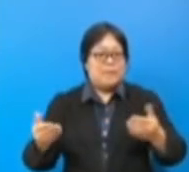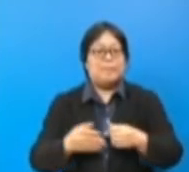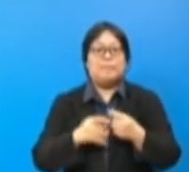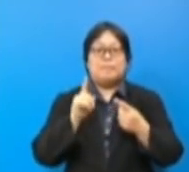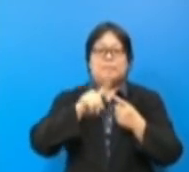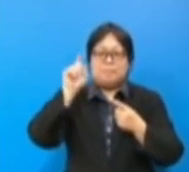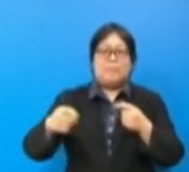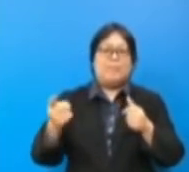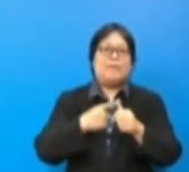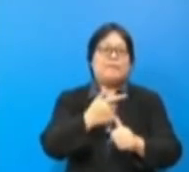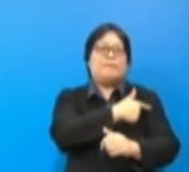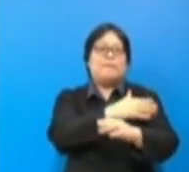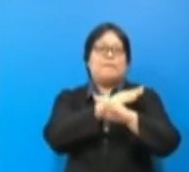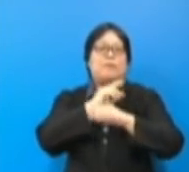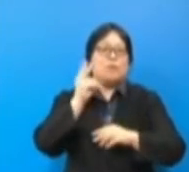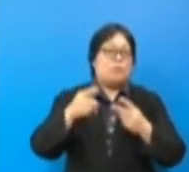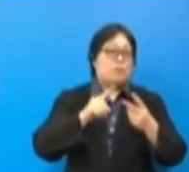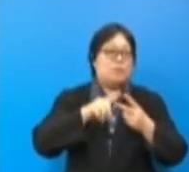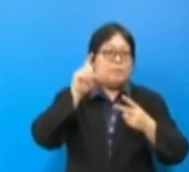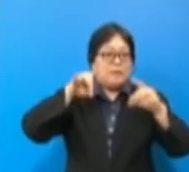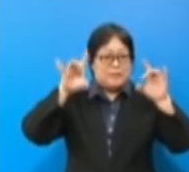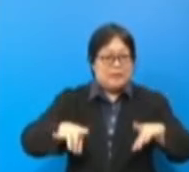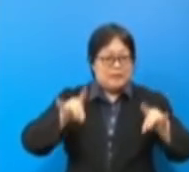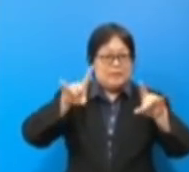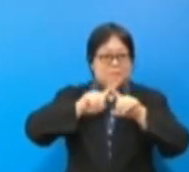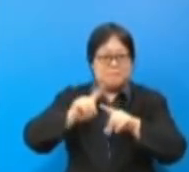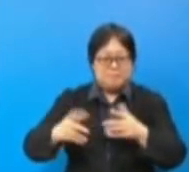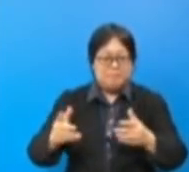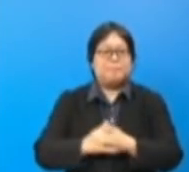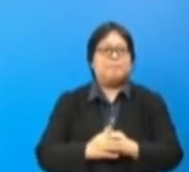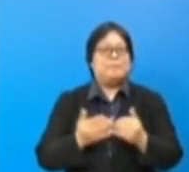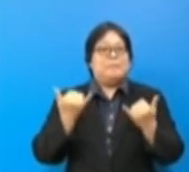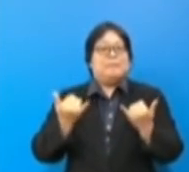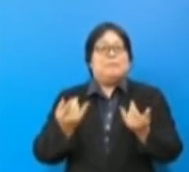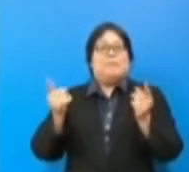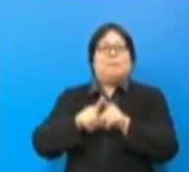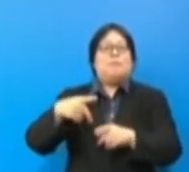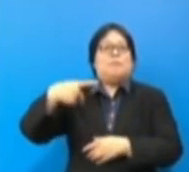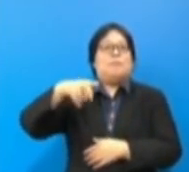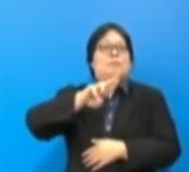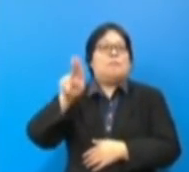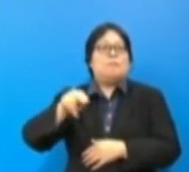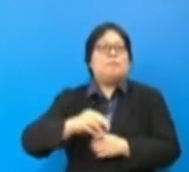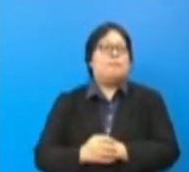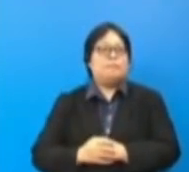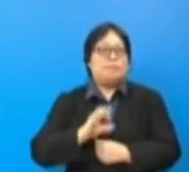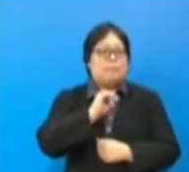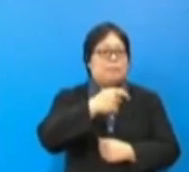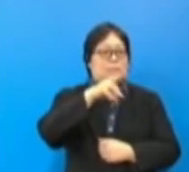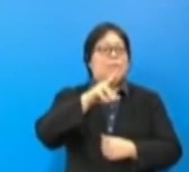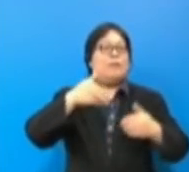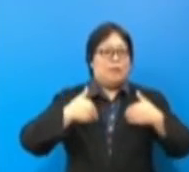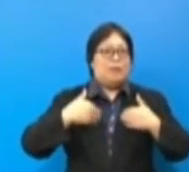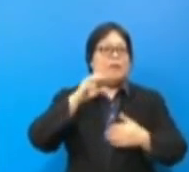dapat dables knightess selesai kemudian pelaku plan rayon Hai SPR buat